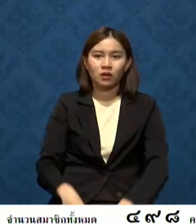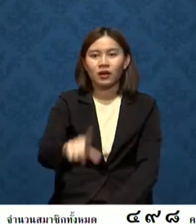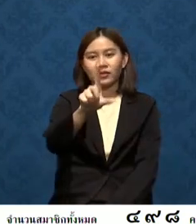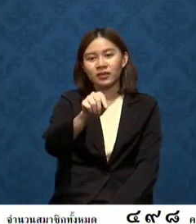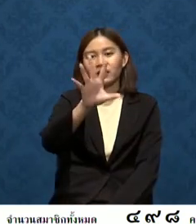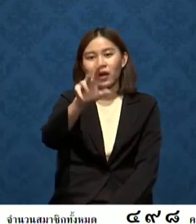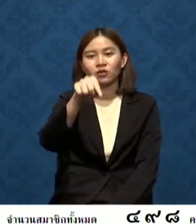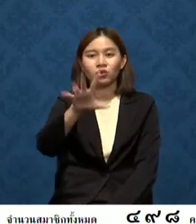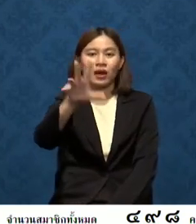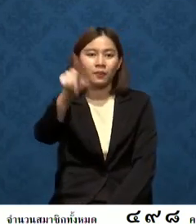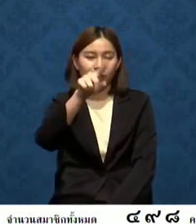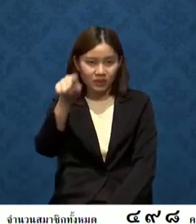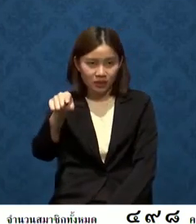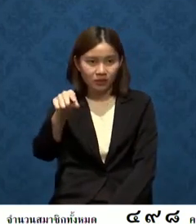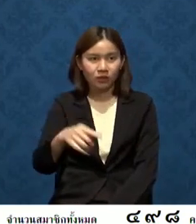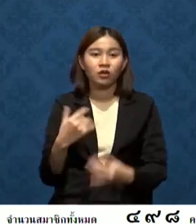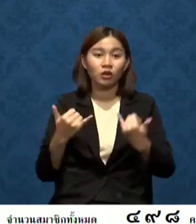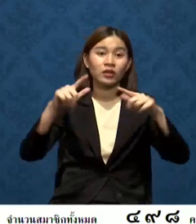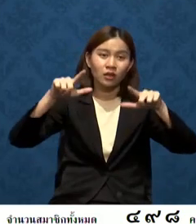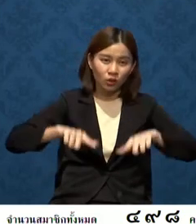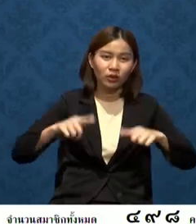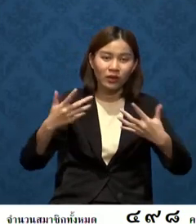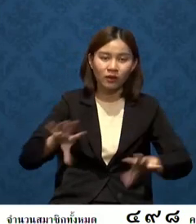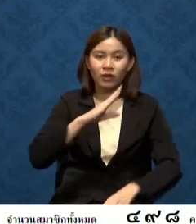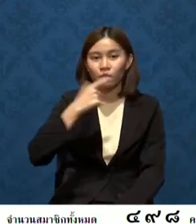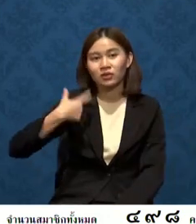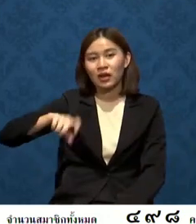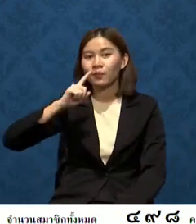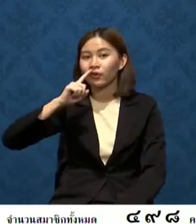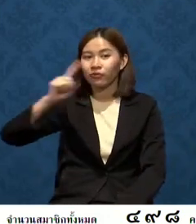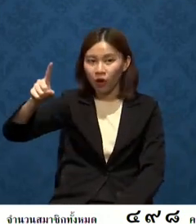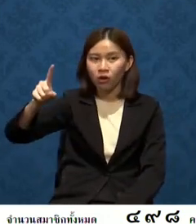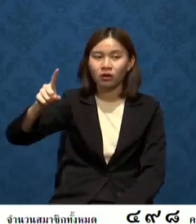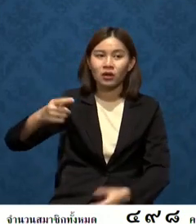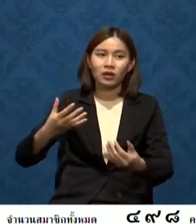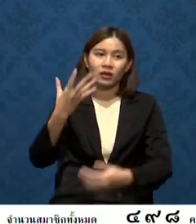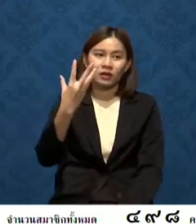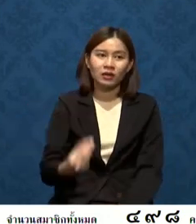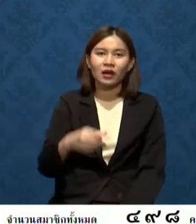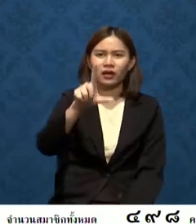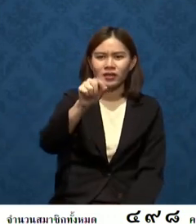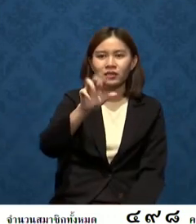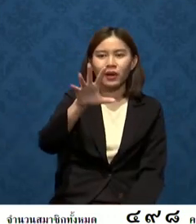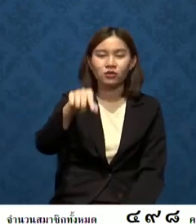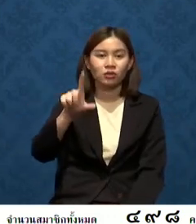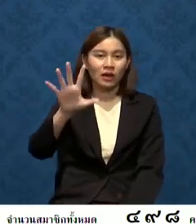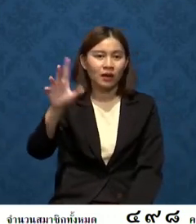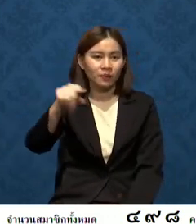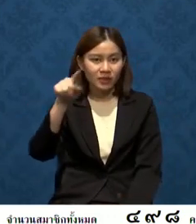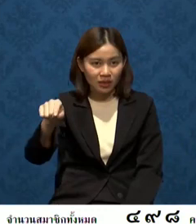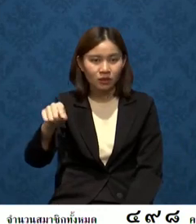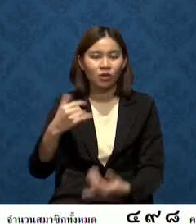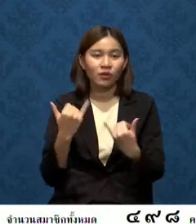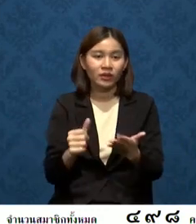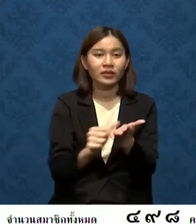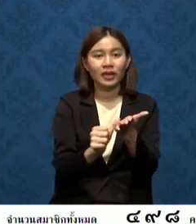25.5แม้จะลดแล้วแต่พอไปฟ้องศาลก็จะร้อยละ 25.5เราก็ได้